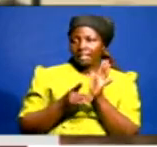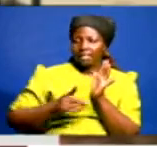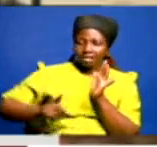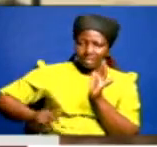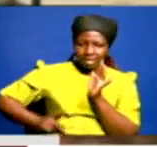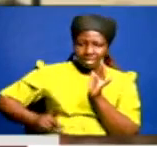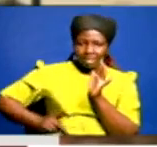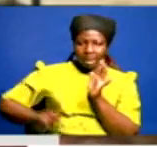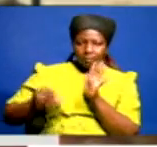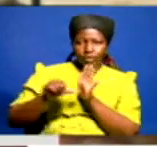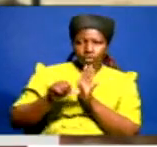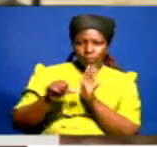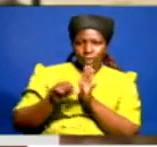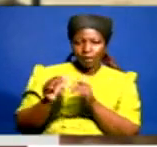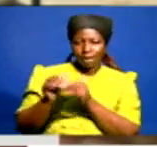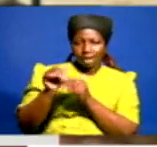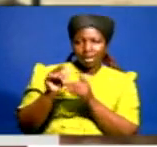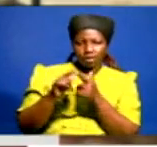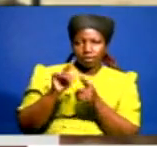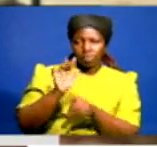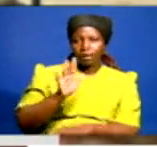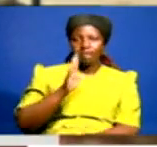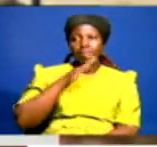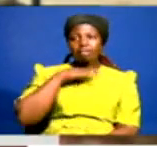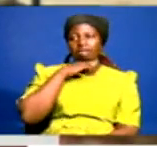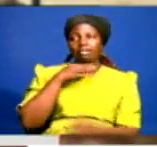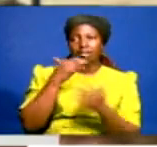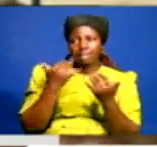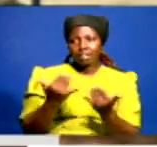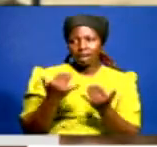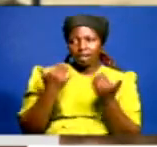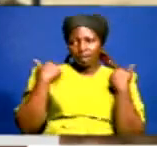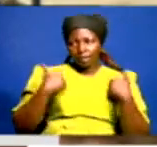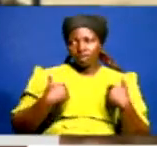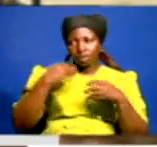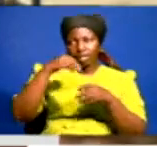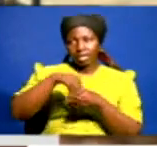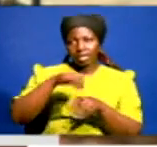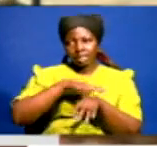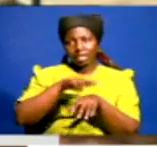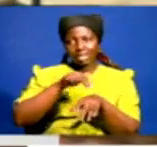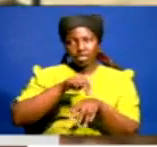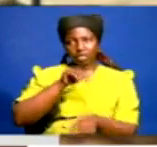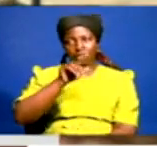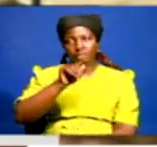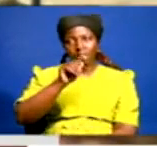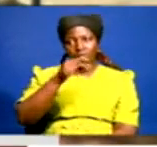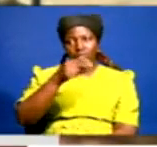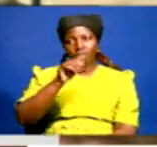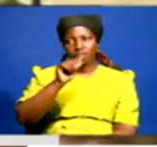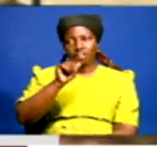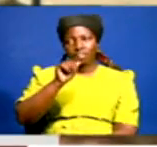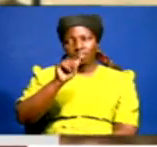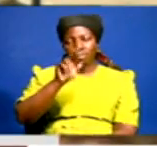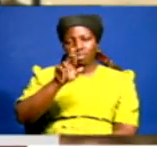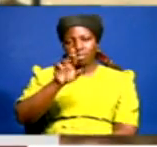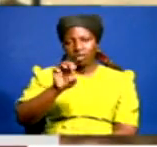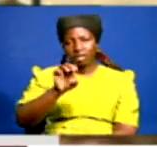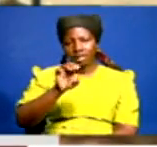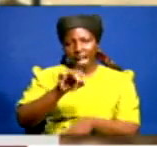kufariki. Na sasa hivi niko katika National Theatre ambapo nina wasanii ambao walikuwa wakimfahamu Big